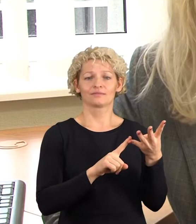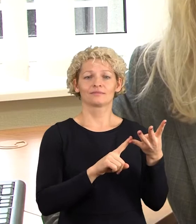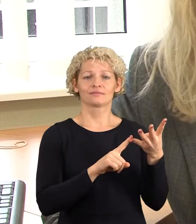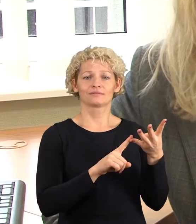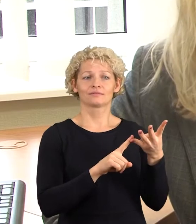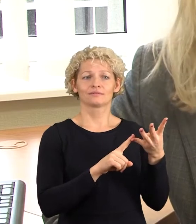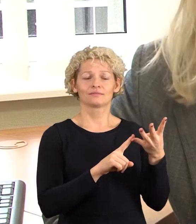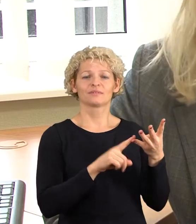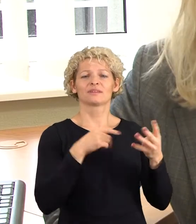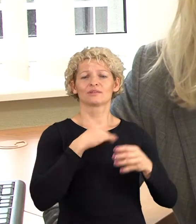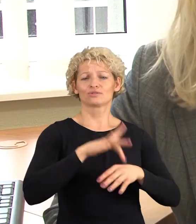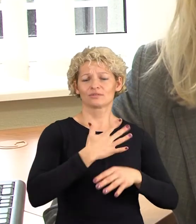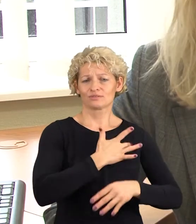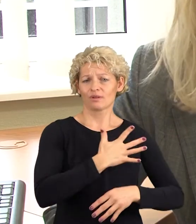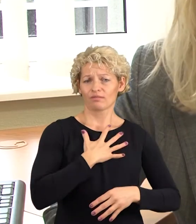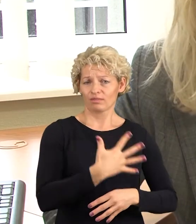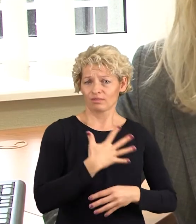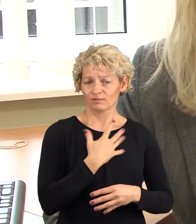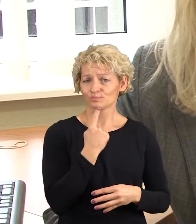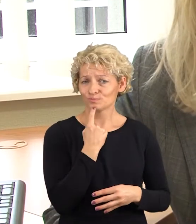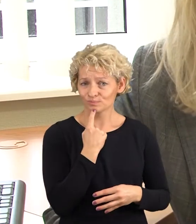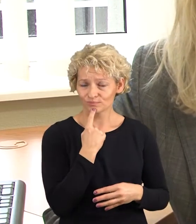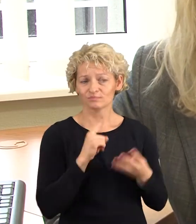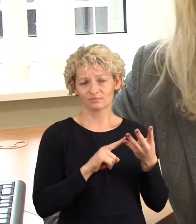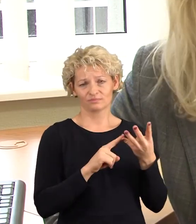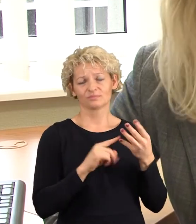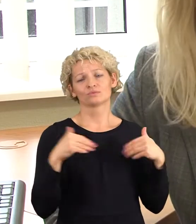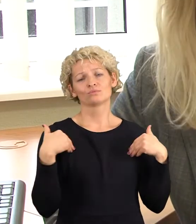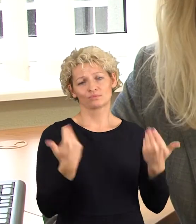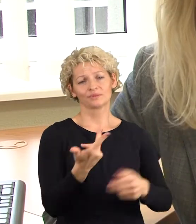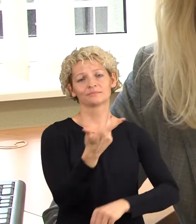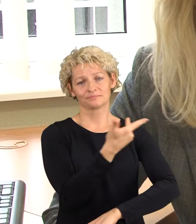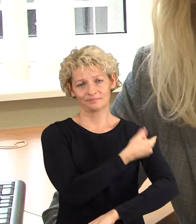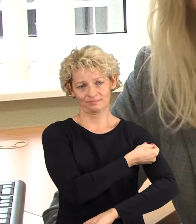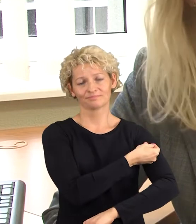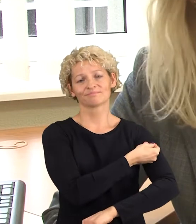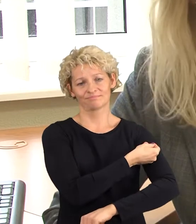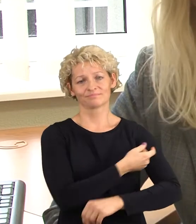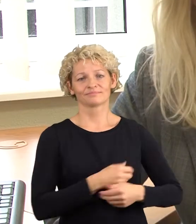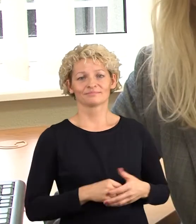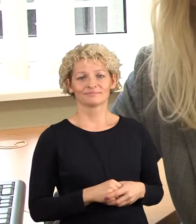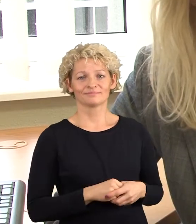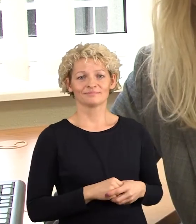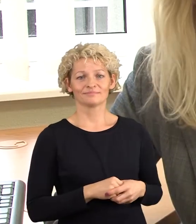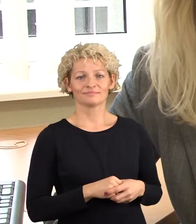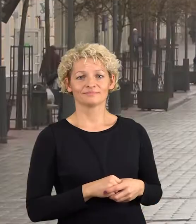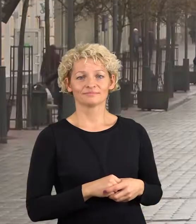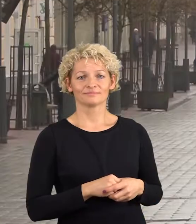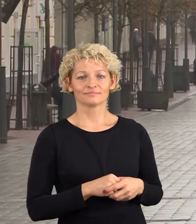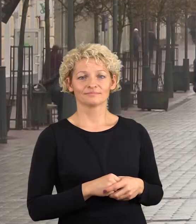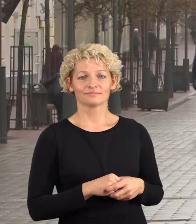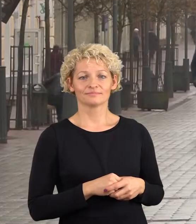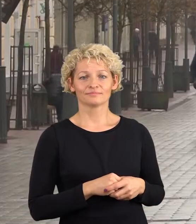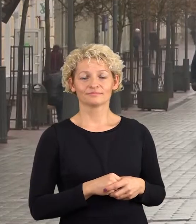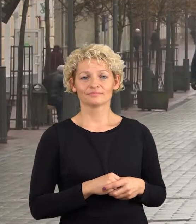pat asmenims sergantiems lėtinėmis ligomis, tai yra kvėpavimo takų, širdies ir kraujagyslių ligomis. Tuo